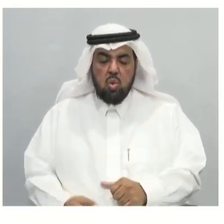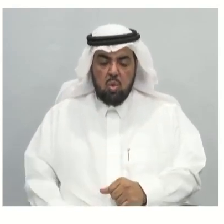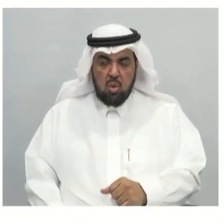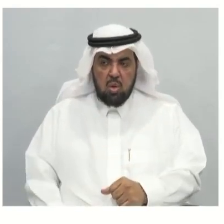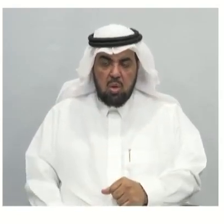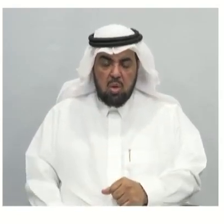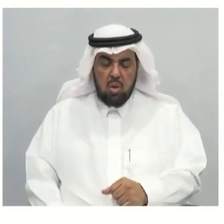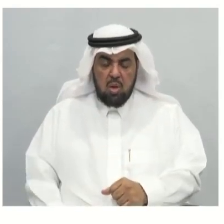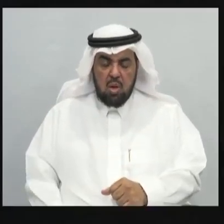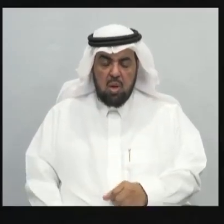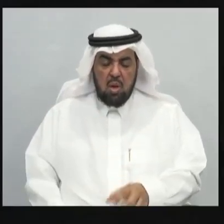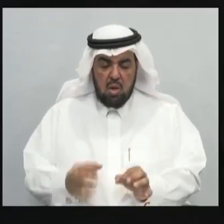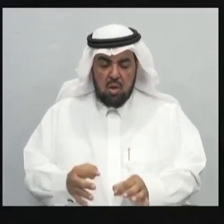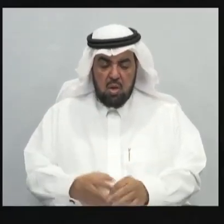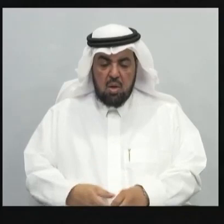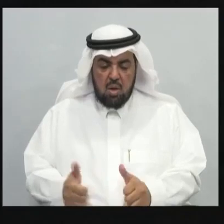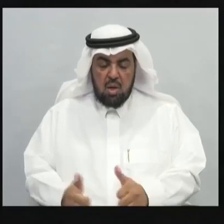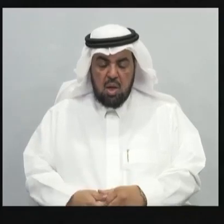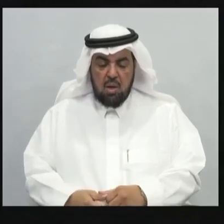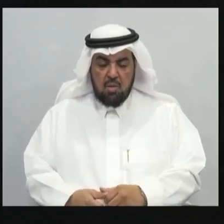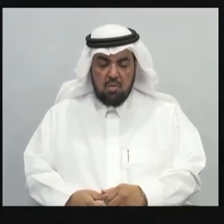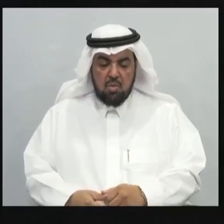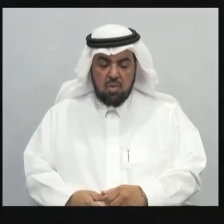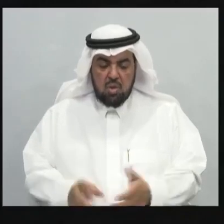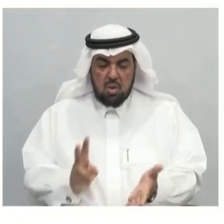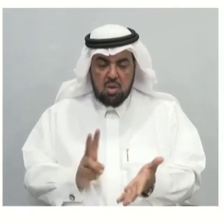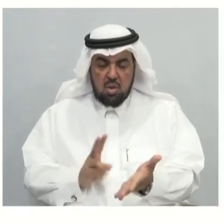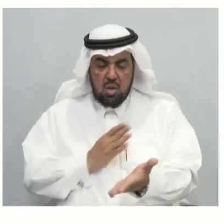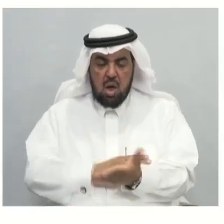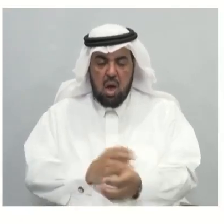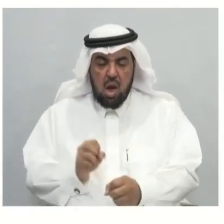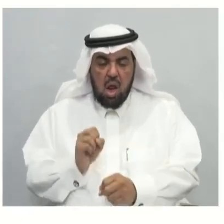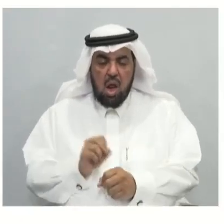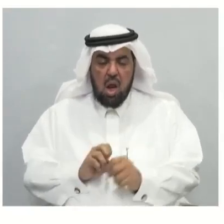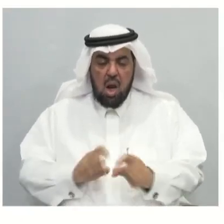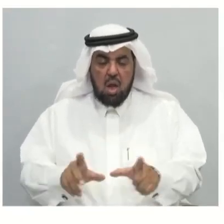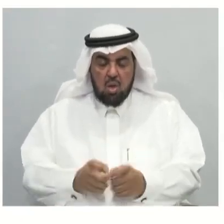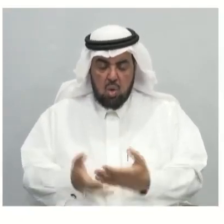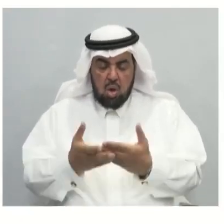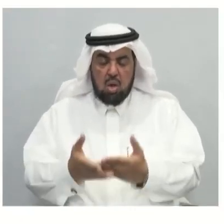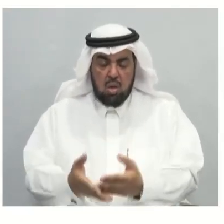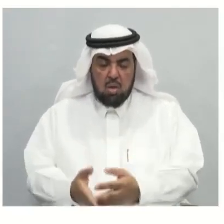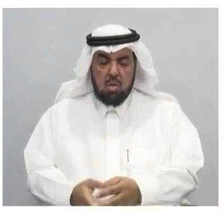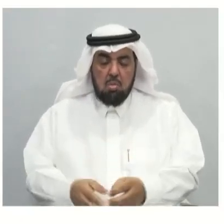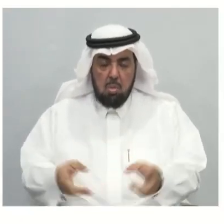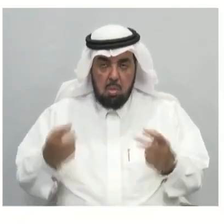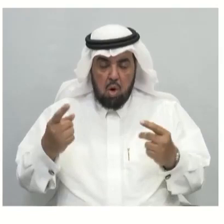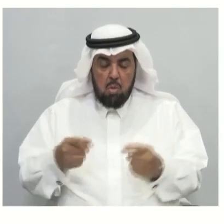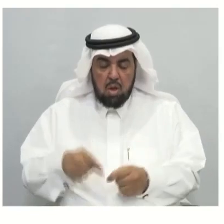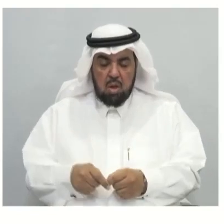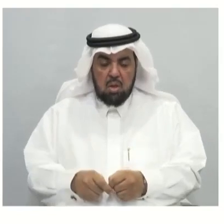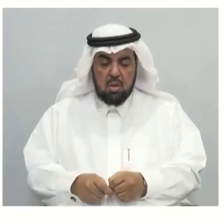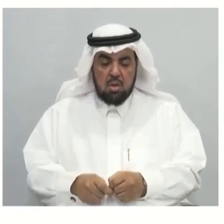عنها اكدنا احسنت على ان التقارير الاعلاميه هي تقدم معلومات